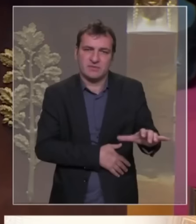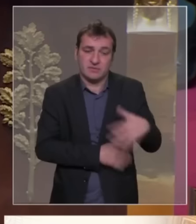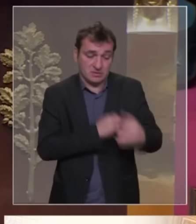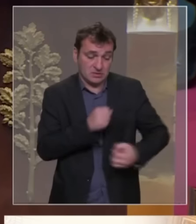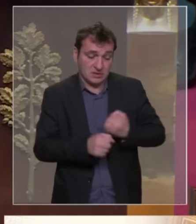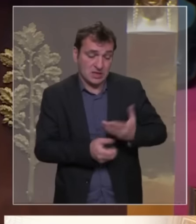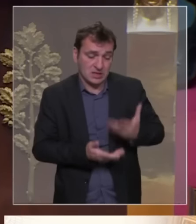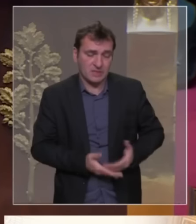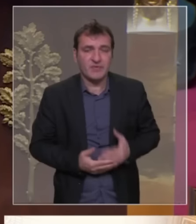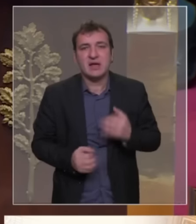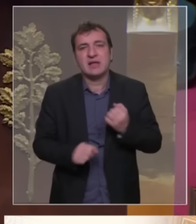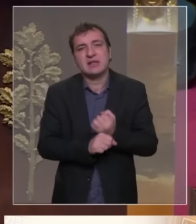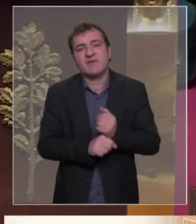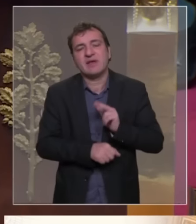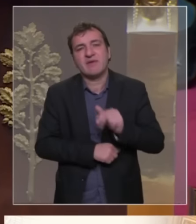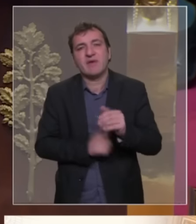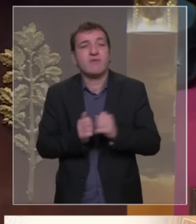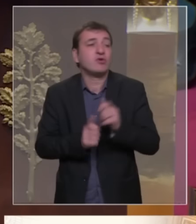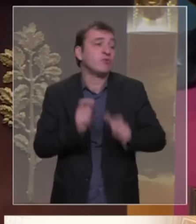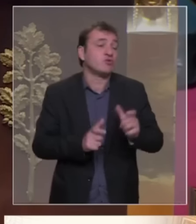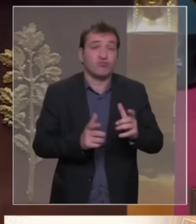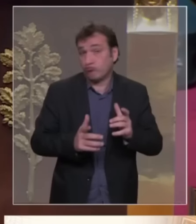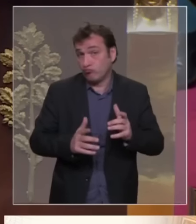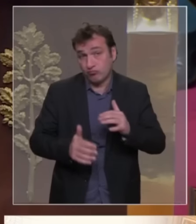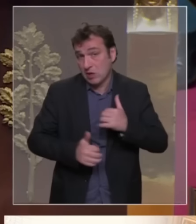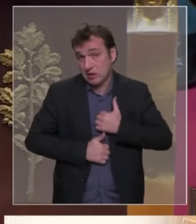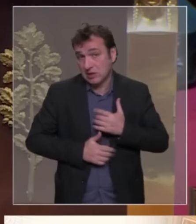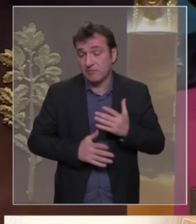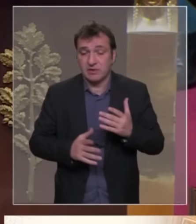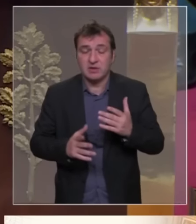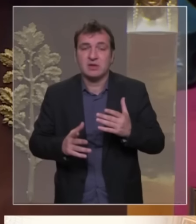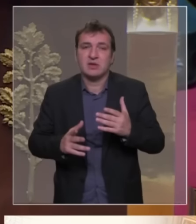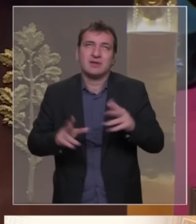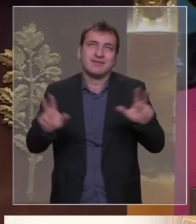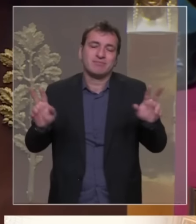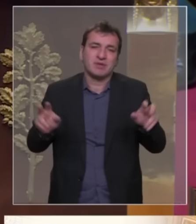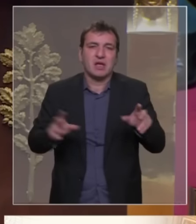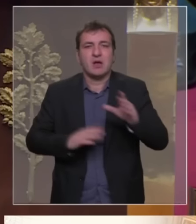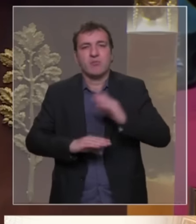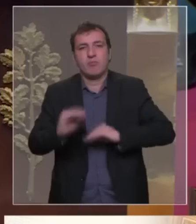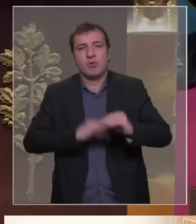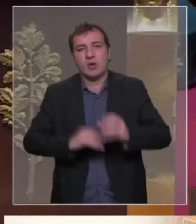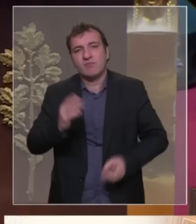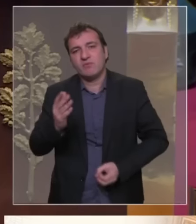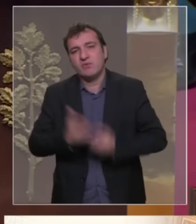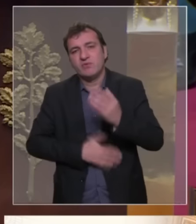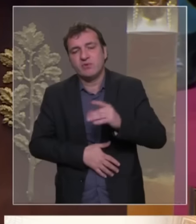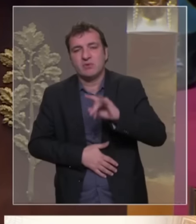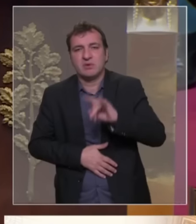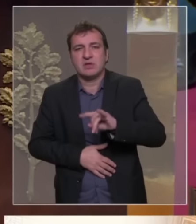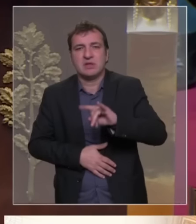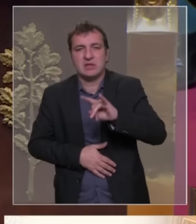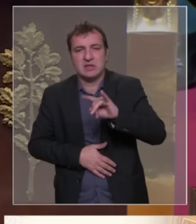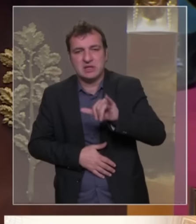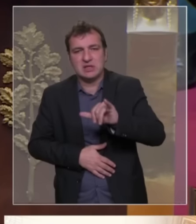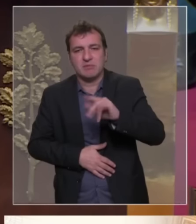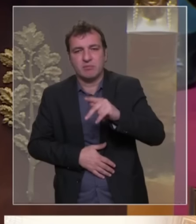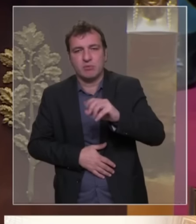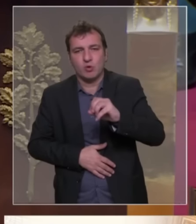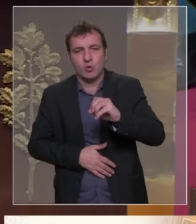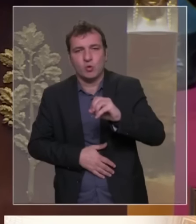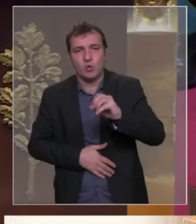ceux qui le voudront à ce que j'appellerai un programme nouveau, un programme Hippocrate, pour lequel les